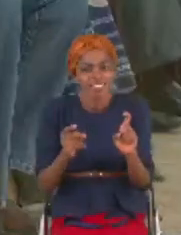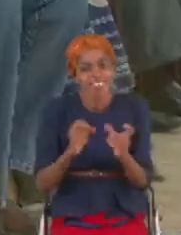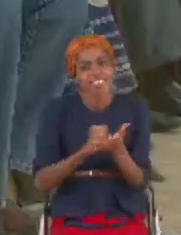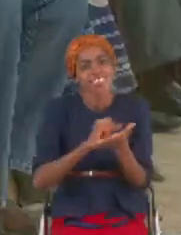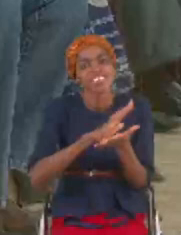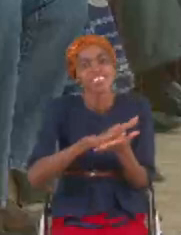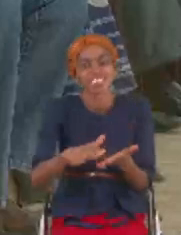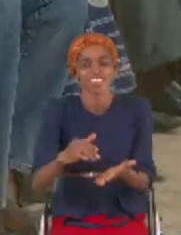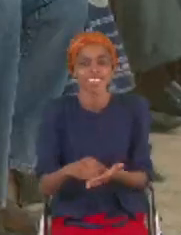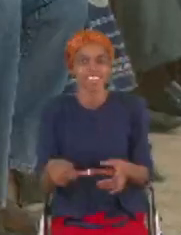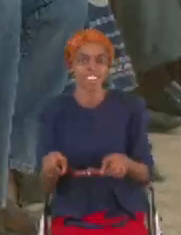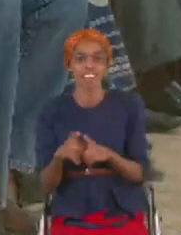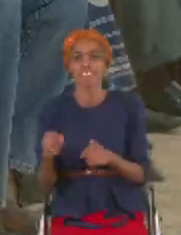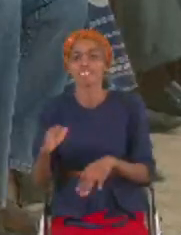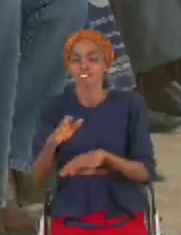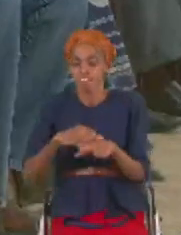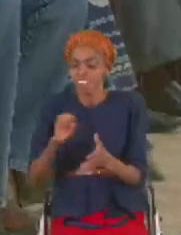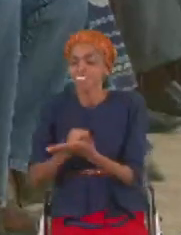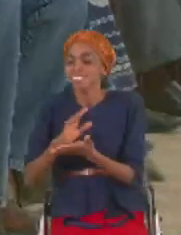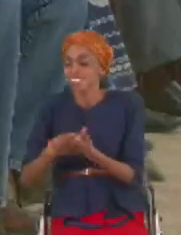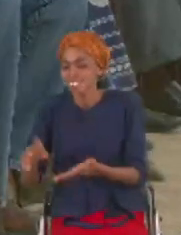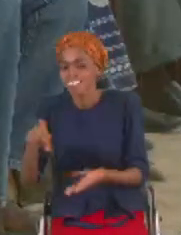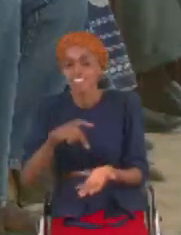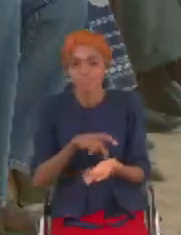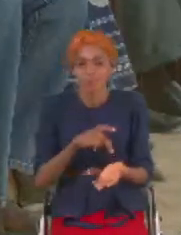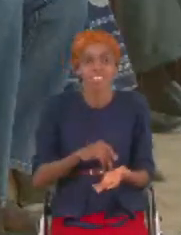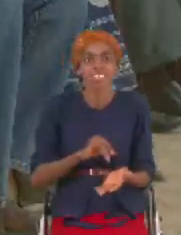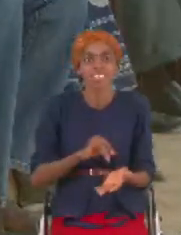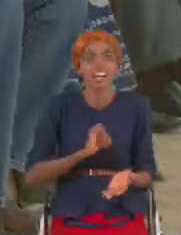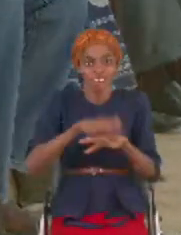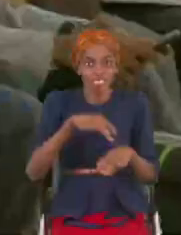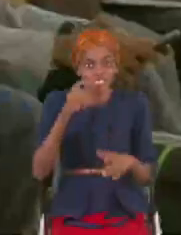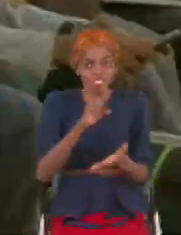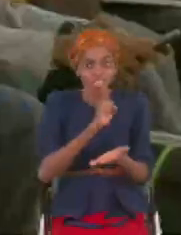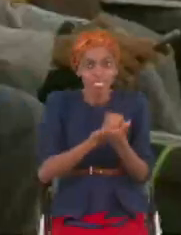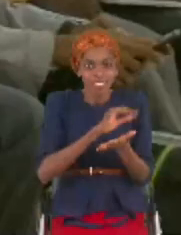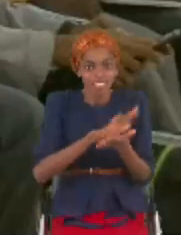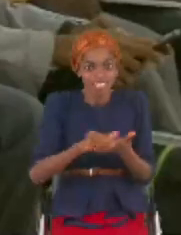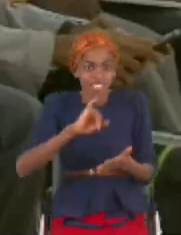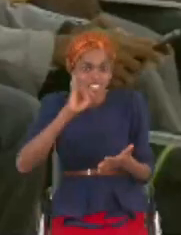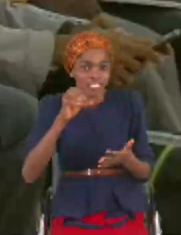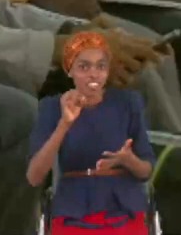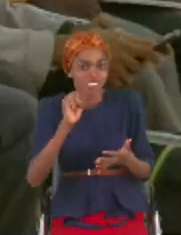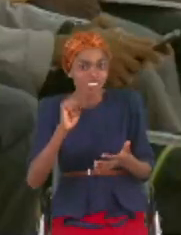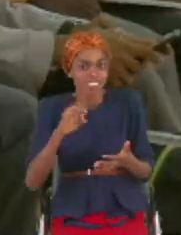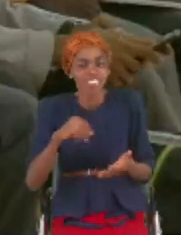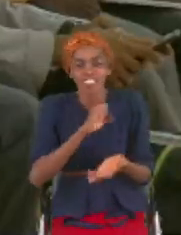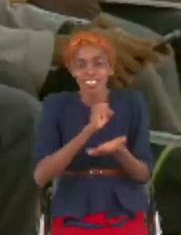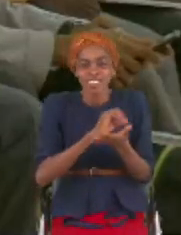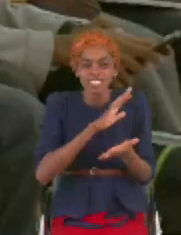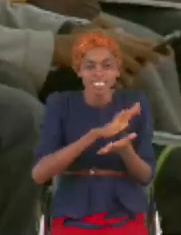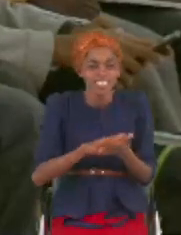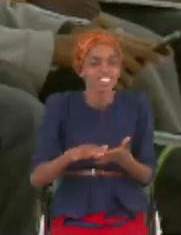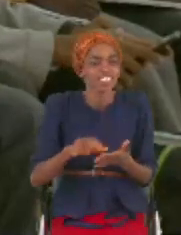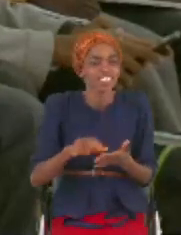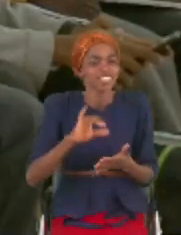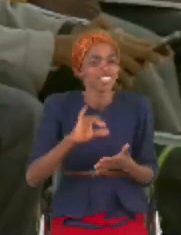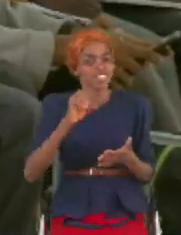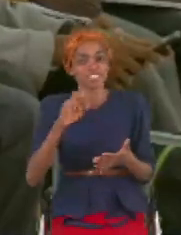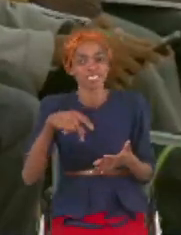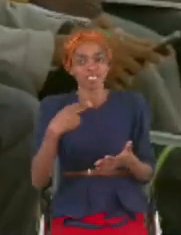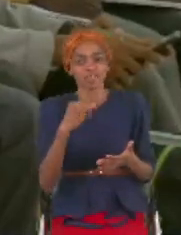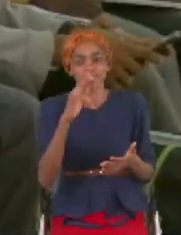comme nous sommes nous l'appelons saint paul je t'appelle c'est joseph e c'est joséphine